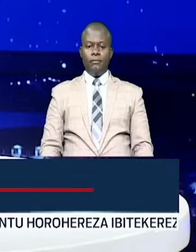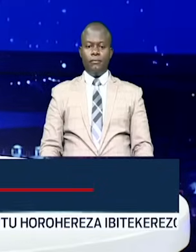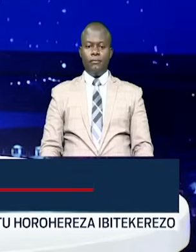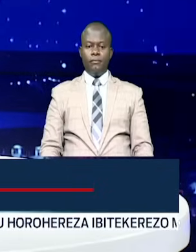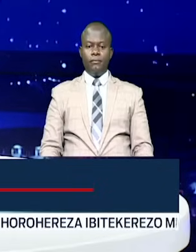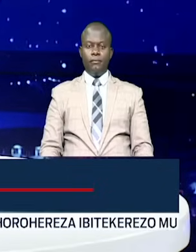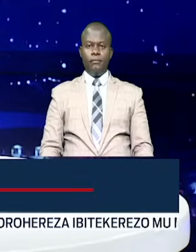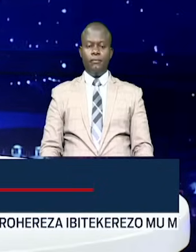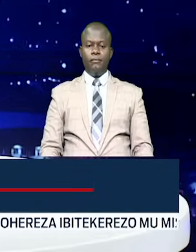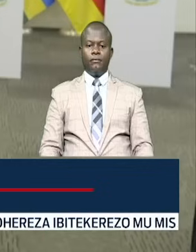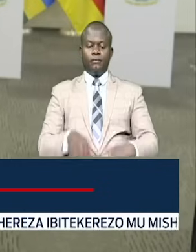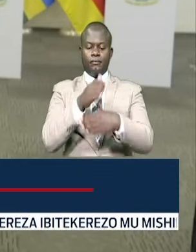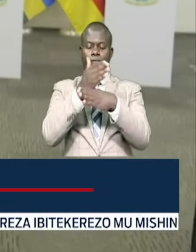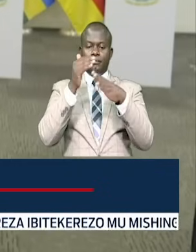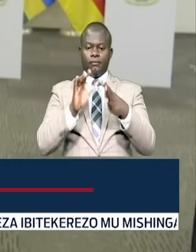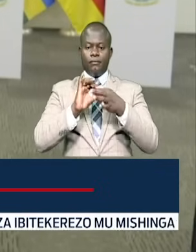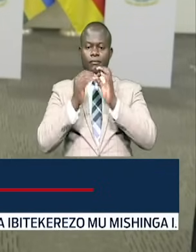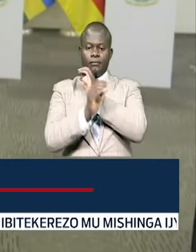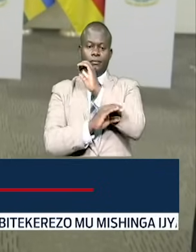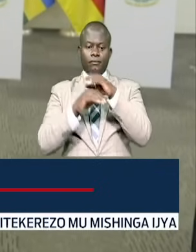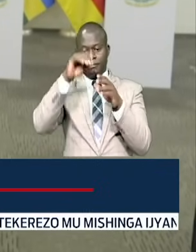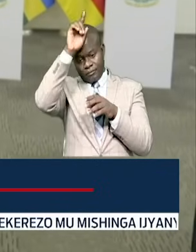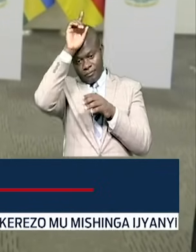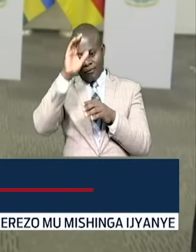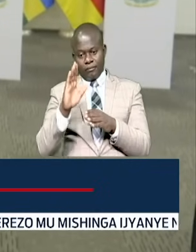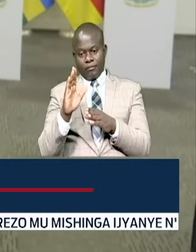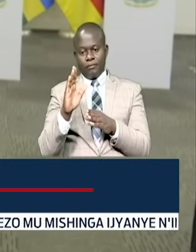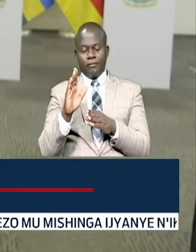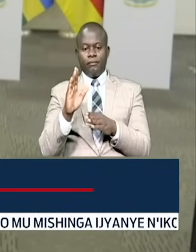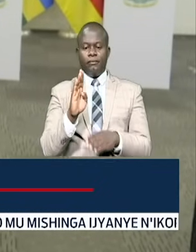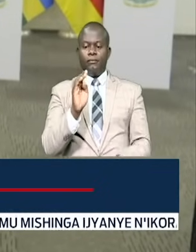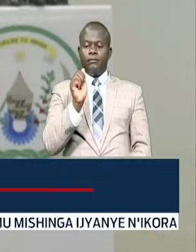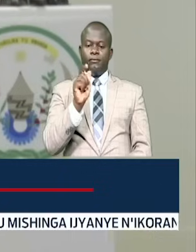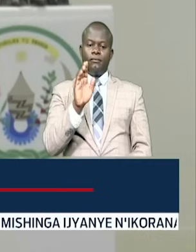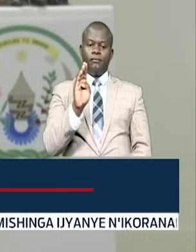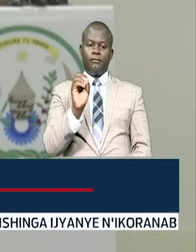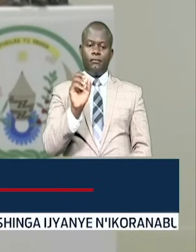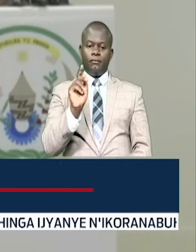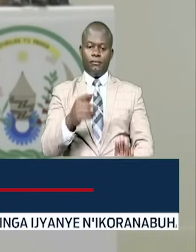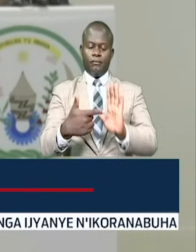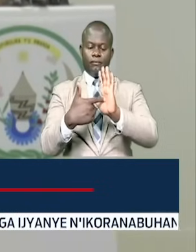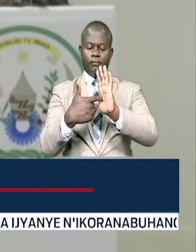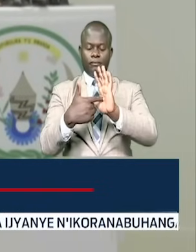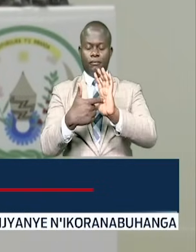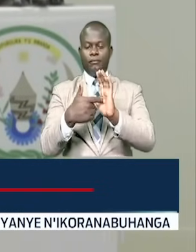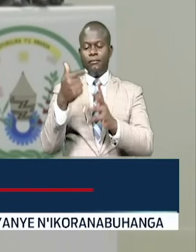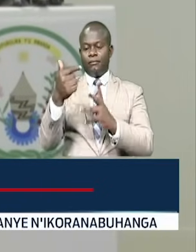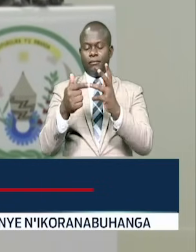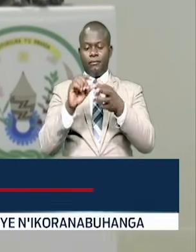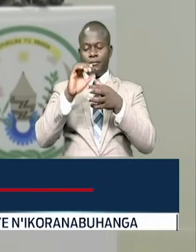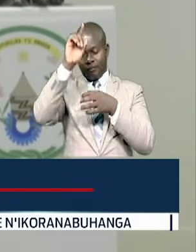Hagataho Ministre w'Ububanyi n'Amahanga w'Ubudage rero ni Baerbock we yagaragaje ko hari ibyo